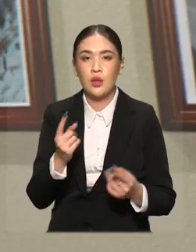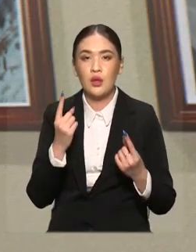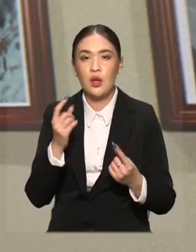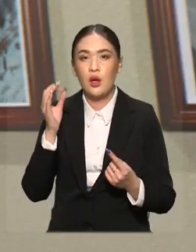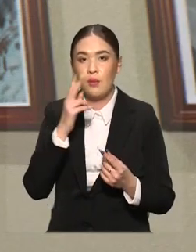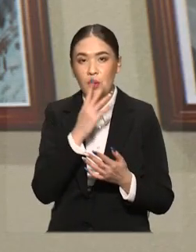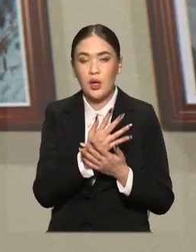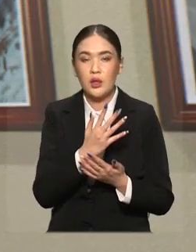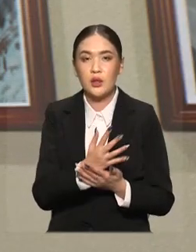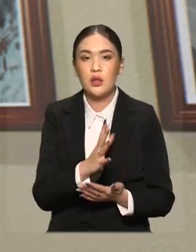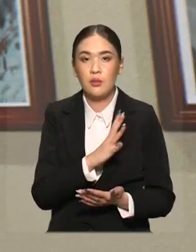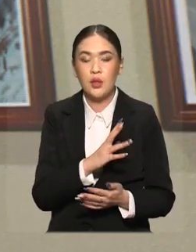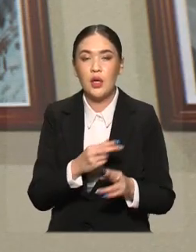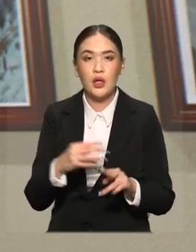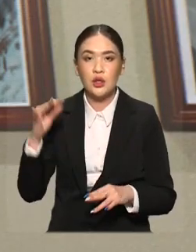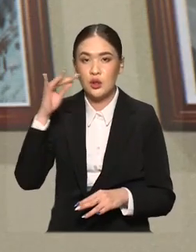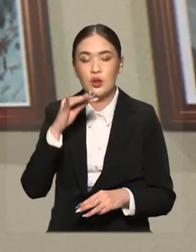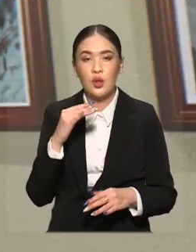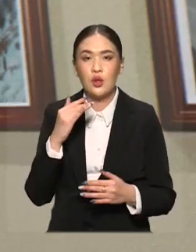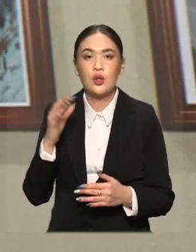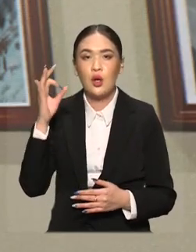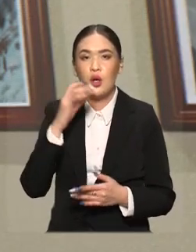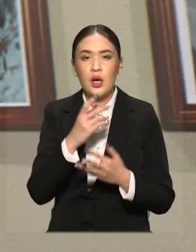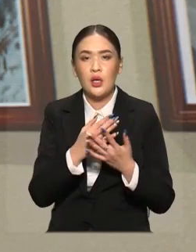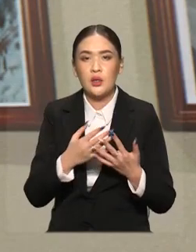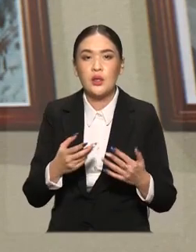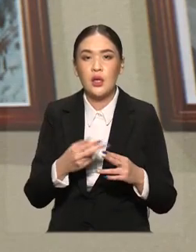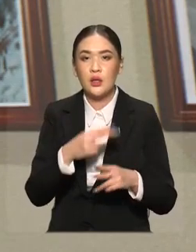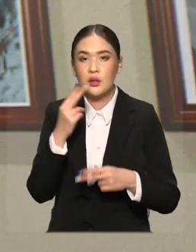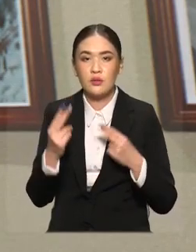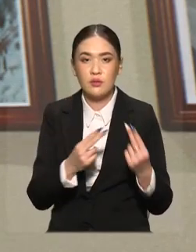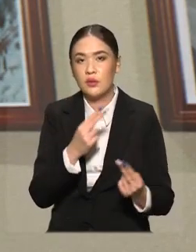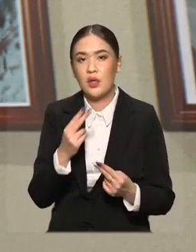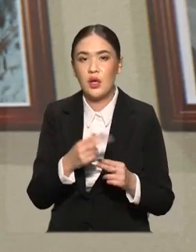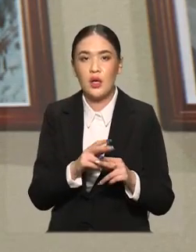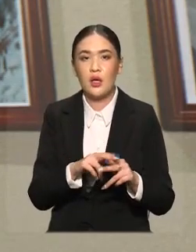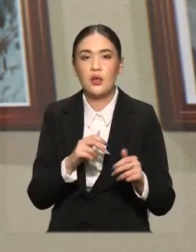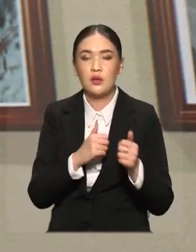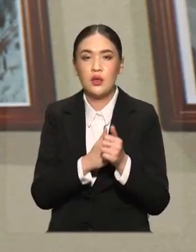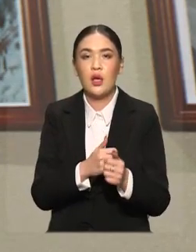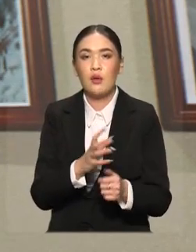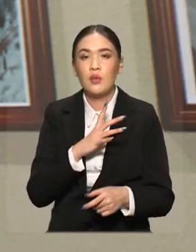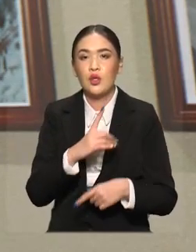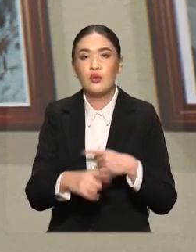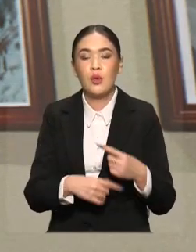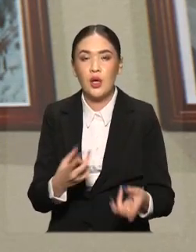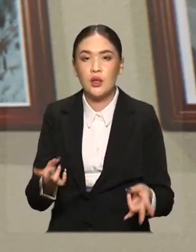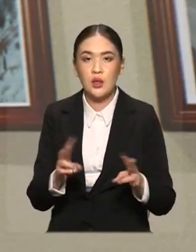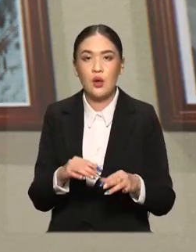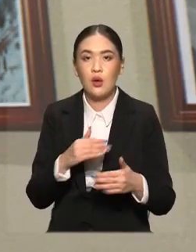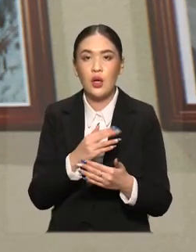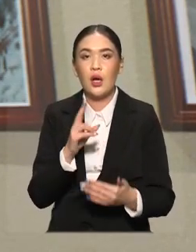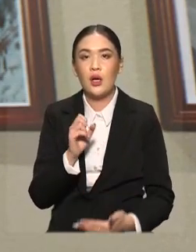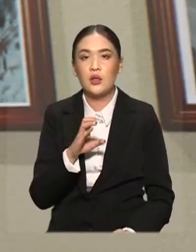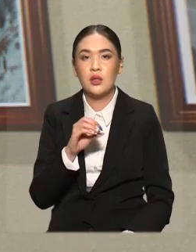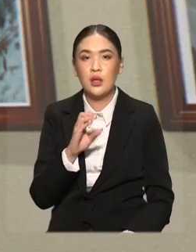көрме басталды. Елдің тарихы мен тағдырын түрлі бояумен өрнектеген суретшінің артында ізін басқан ұрпағы қалған. Олар